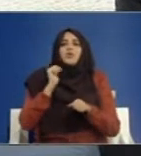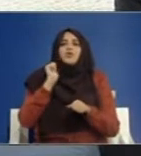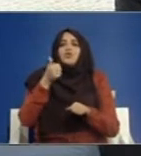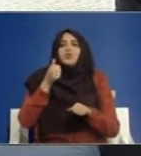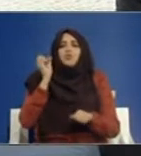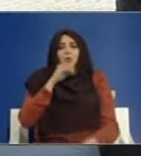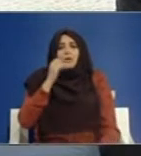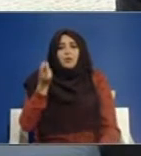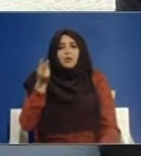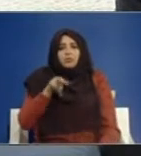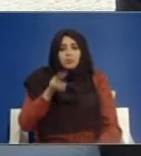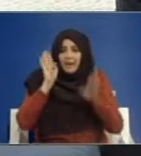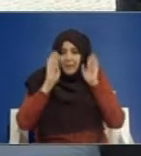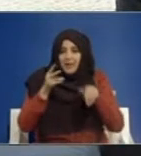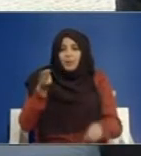الاحيان